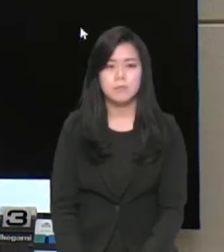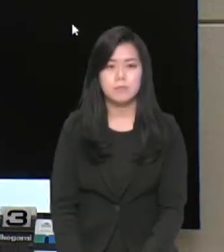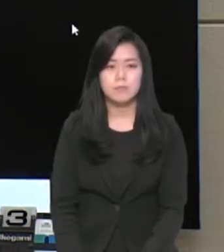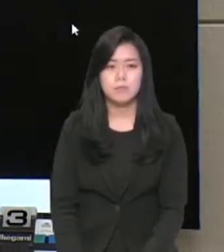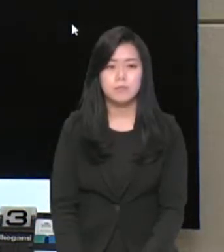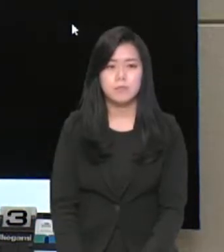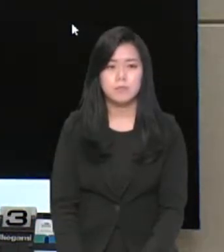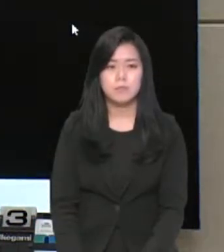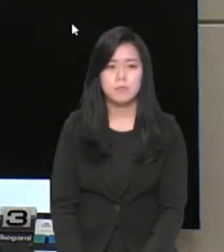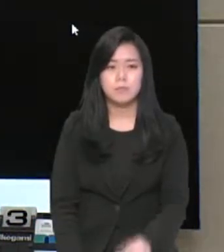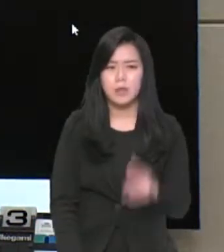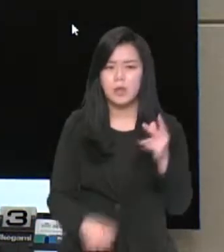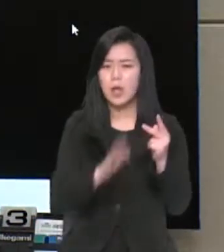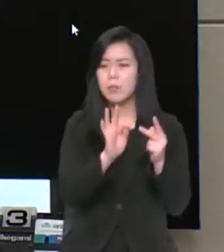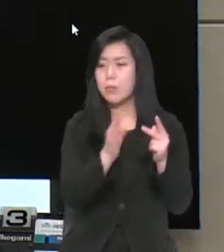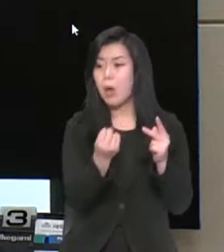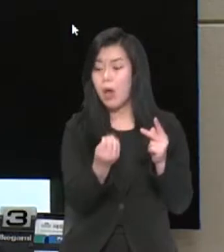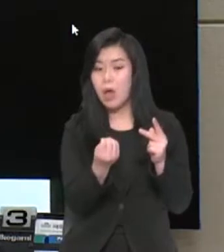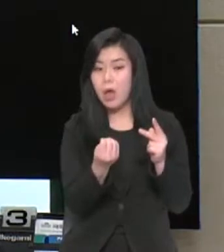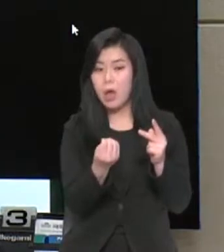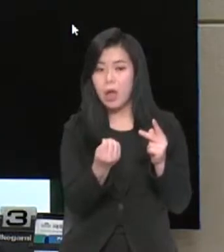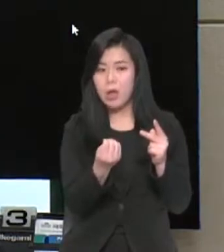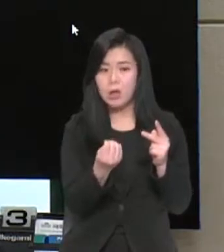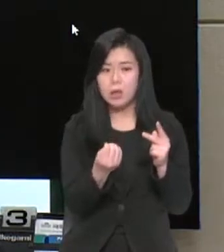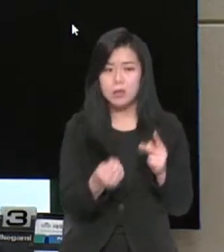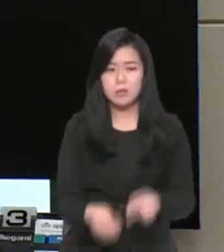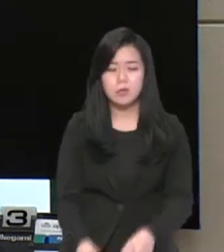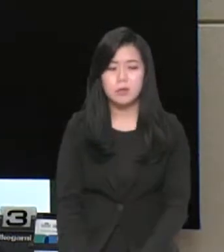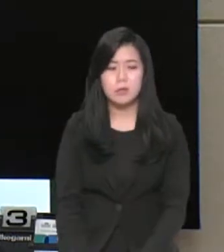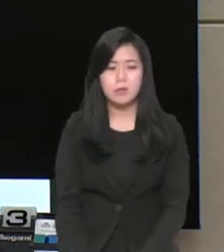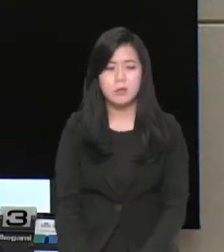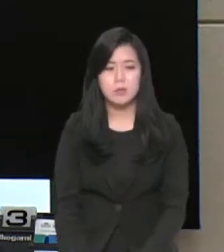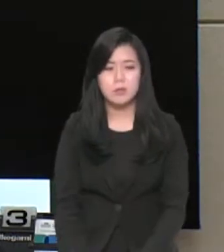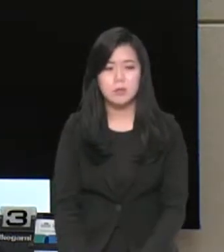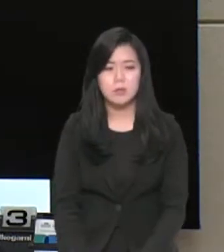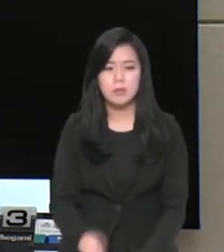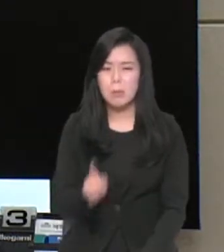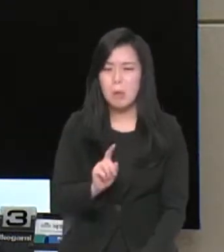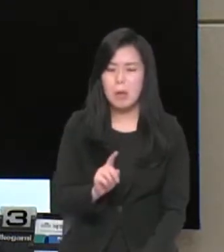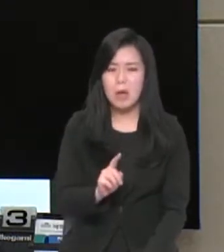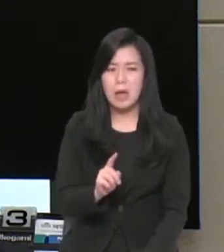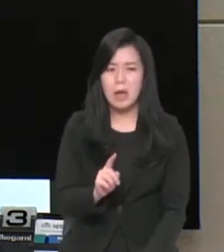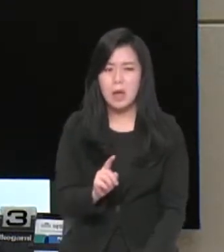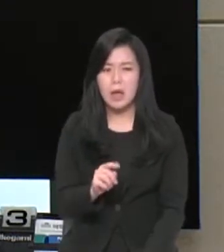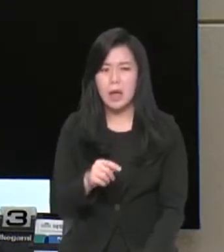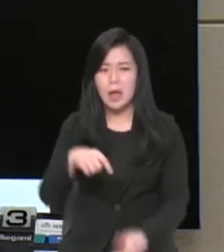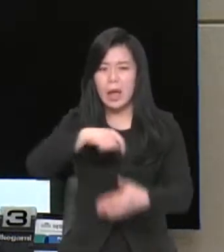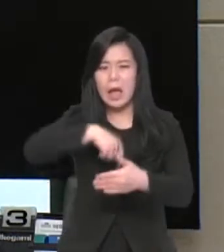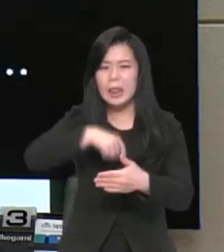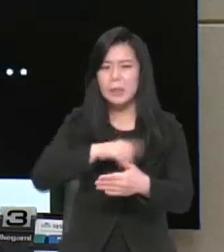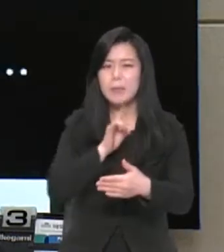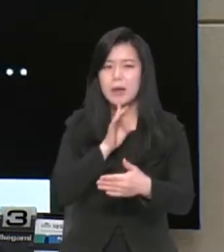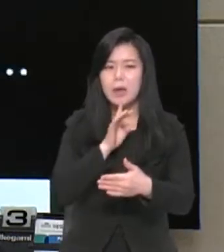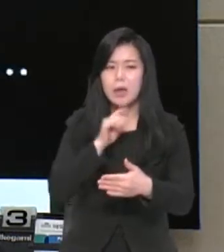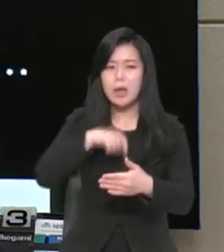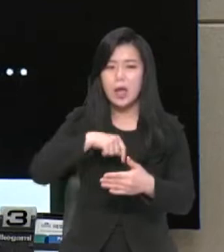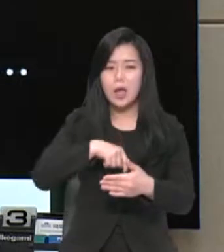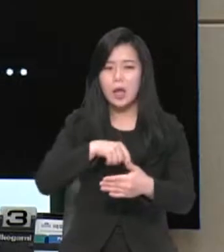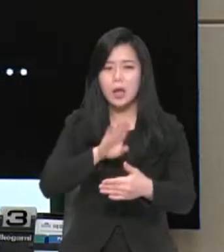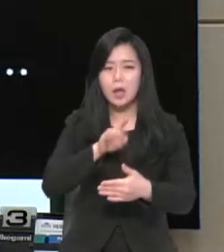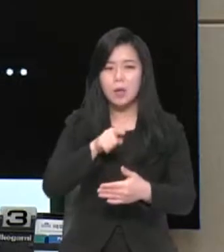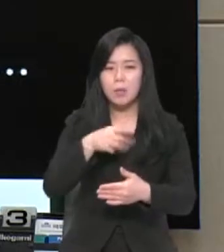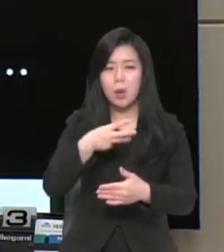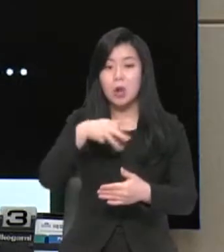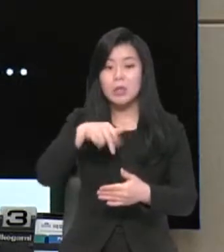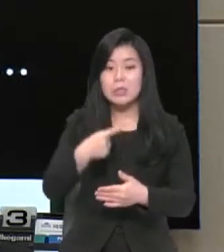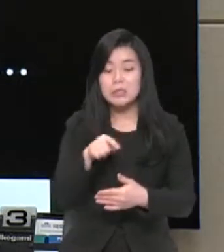자, 뭐라고? KF 얼마라고? 그러니까 그 뭐라고 그러죠? 그 알맹이만 하는 거 있잖아요, 알맹이만. 벌크. 아,